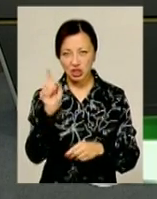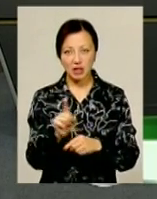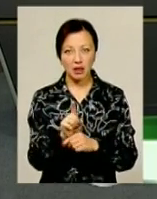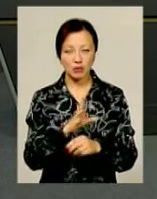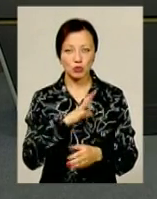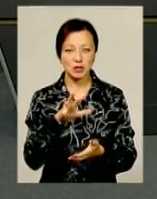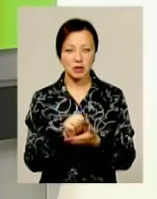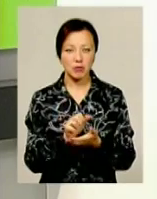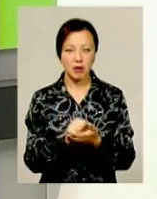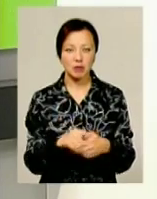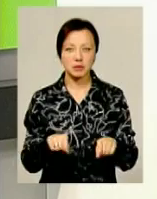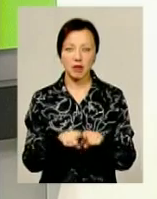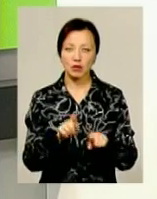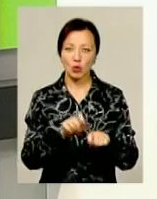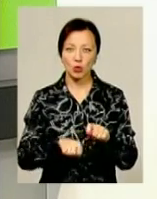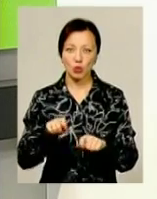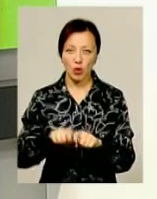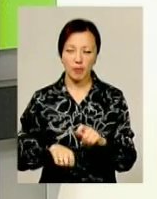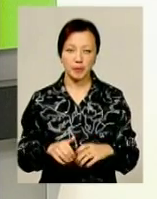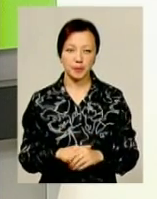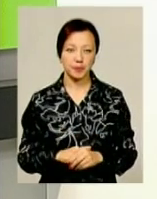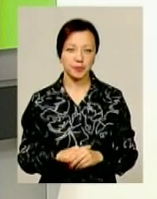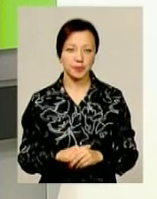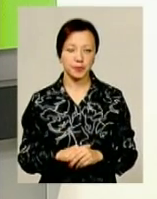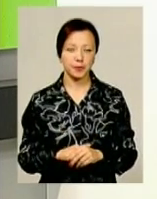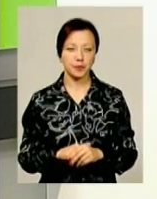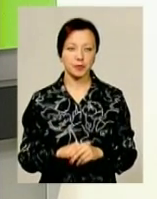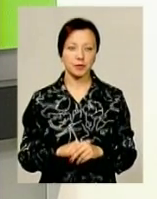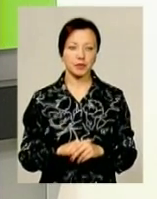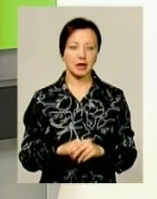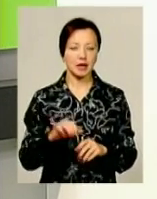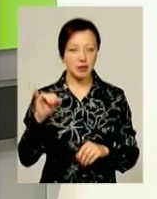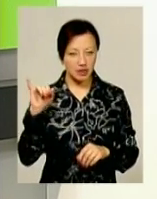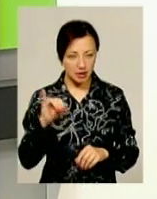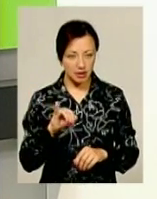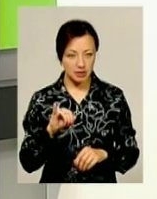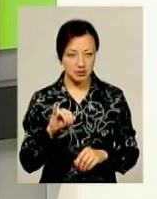які займались також контролем. І, відповідно,